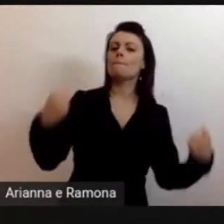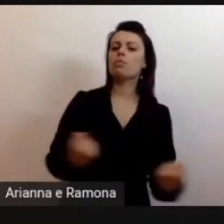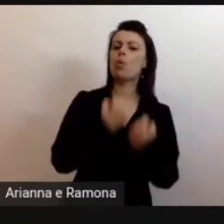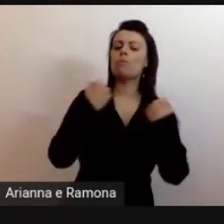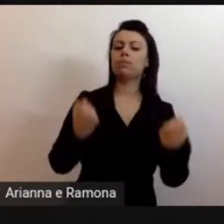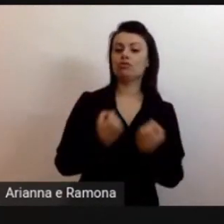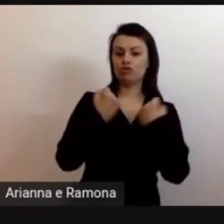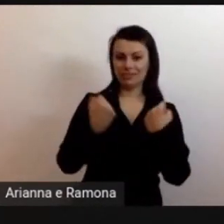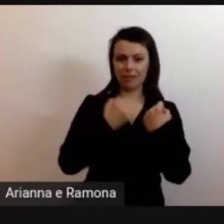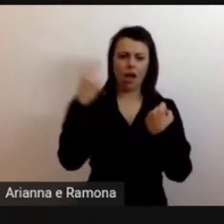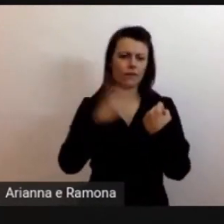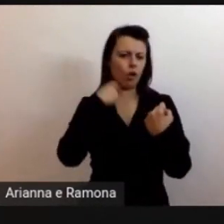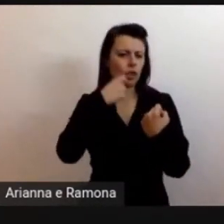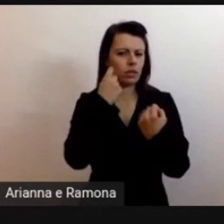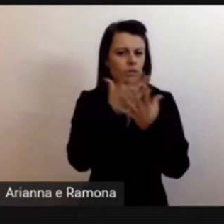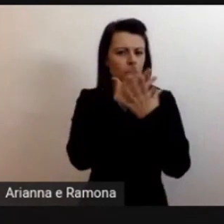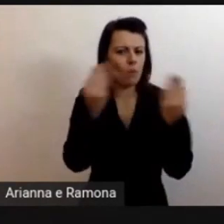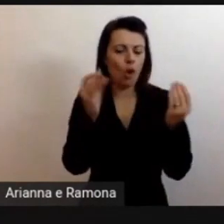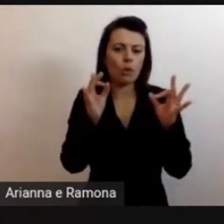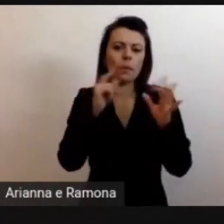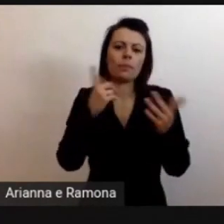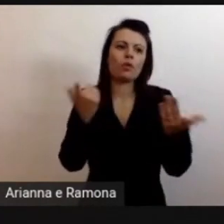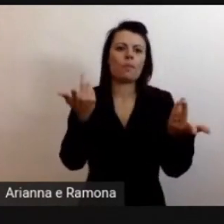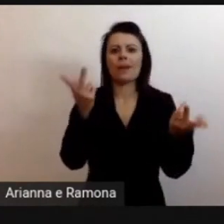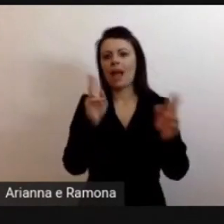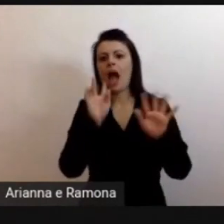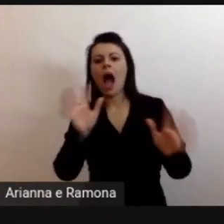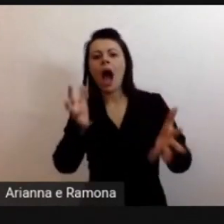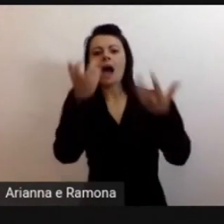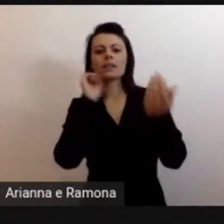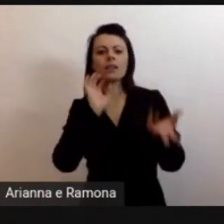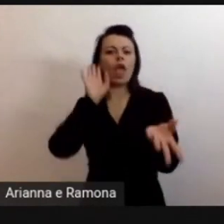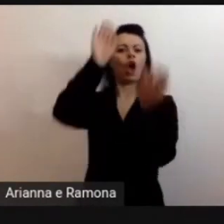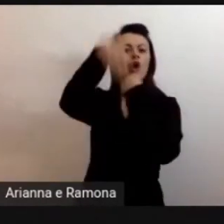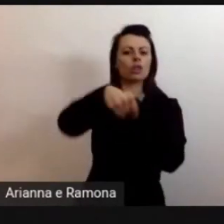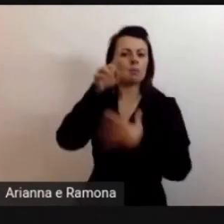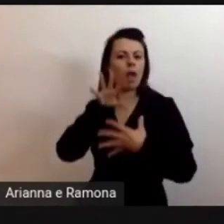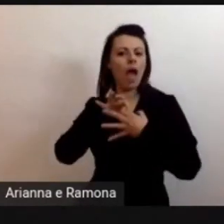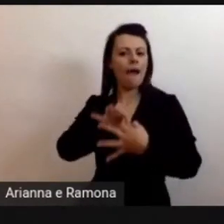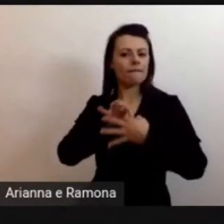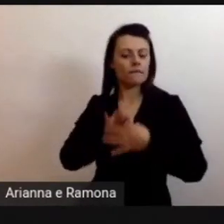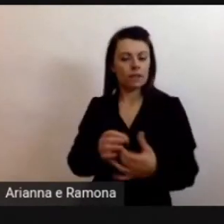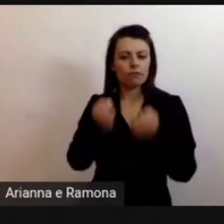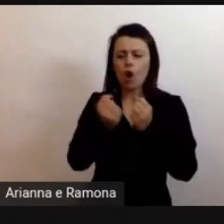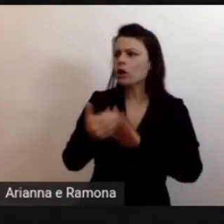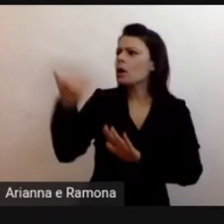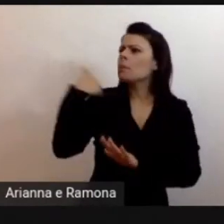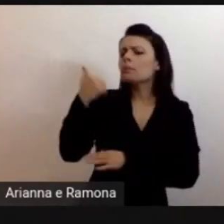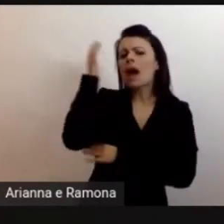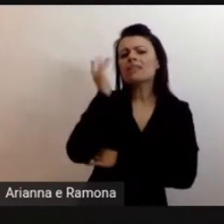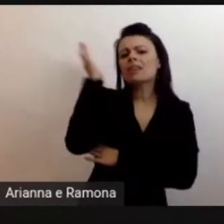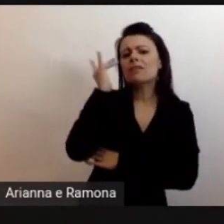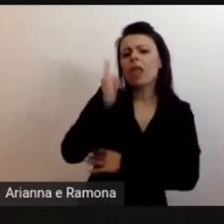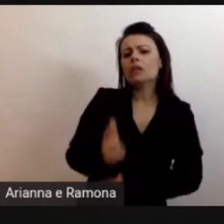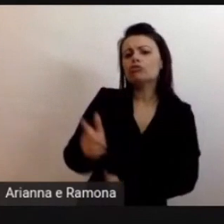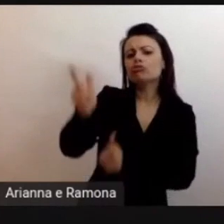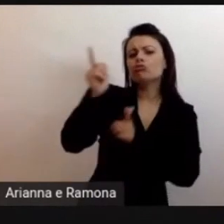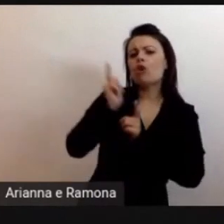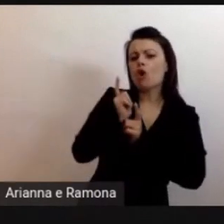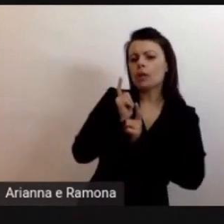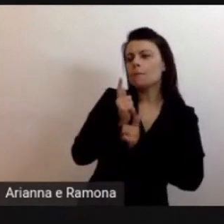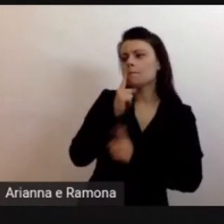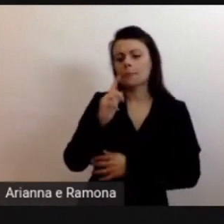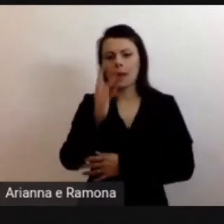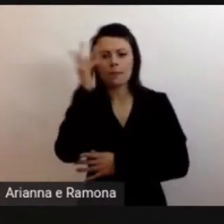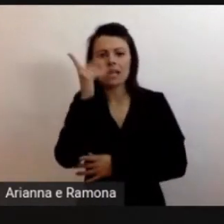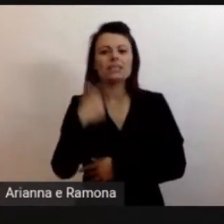e che interessa tantissimo anche all'ambiente dell'arte contemporaneo facili delle considerazioni prima come ad esempio